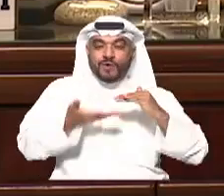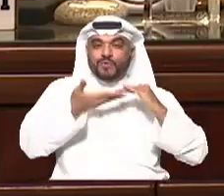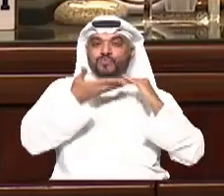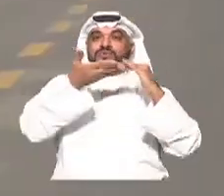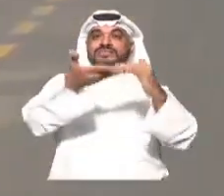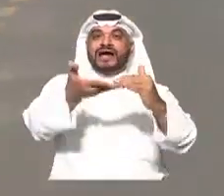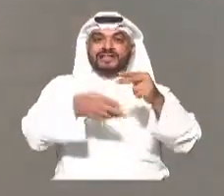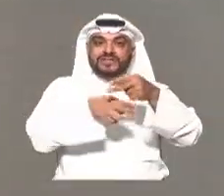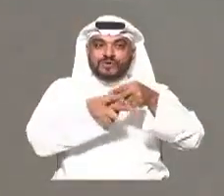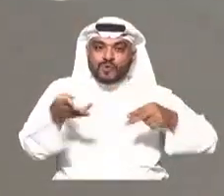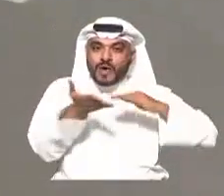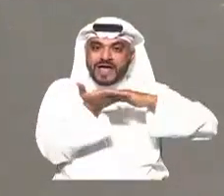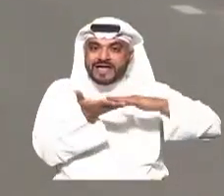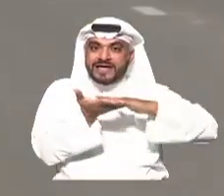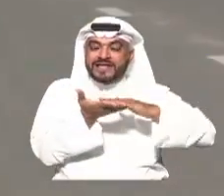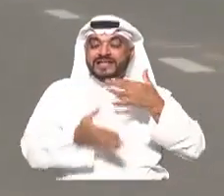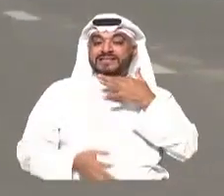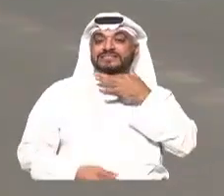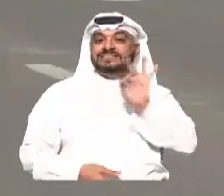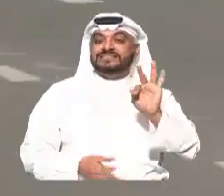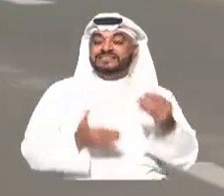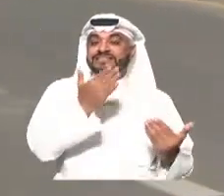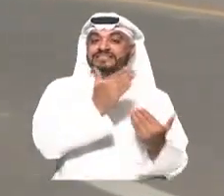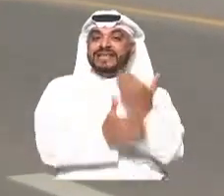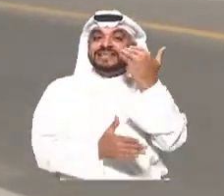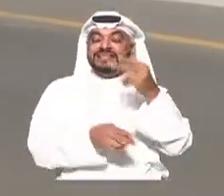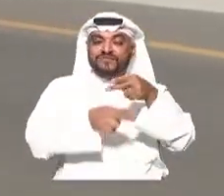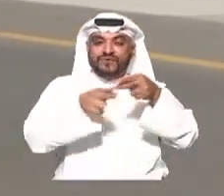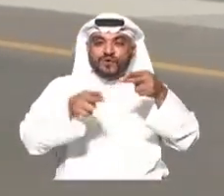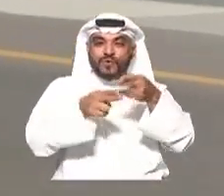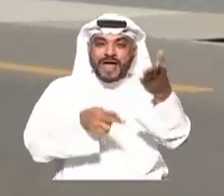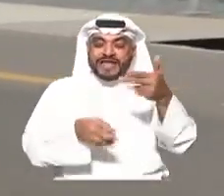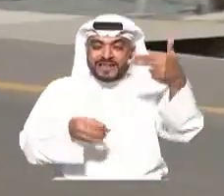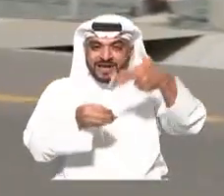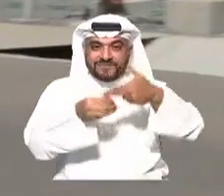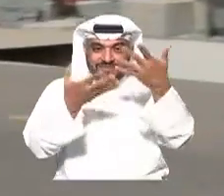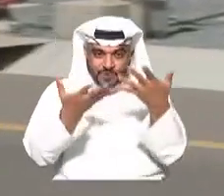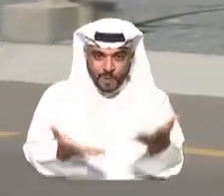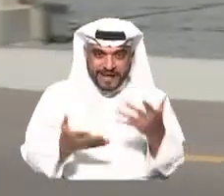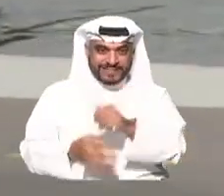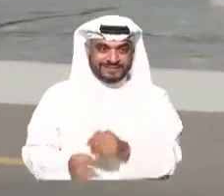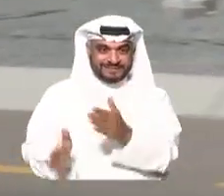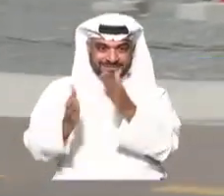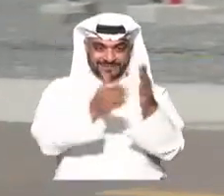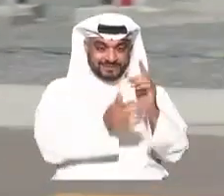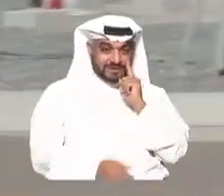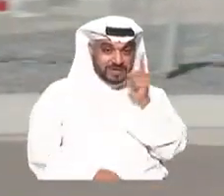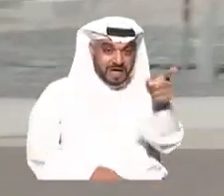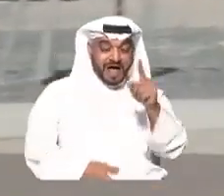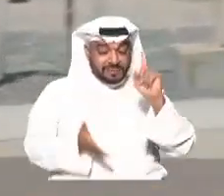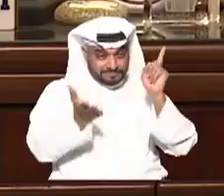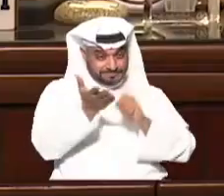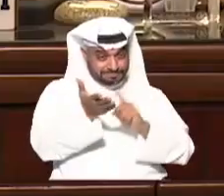ومرحلة جديدة لإنتاج في الكويت. نرى أن هذا المشروع فعليا